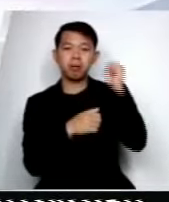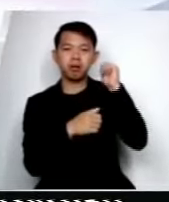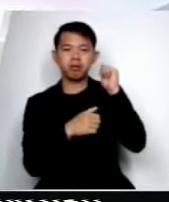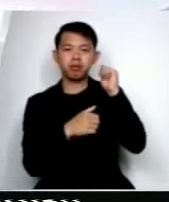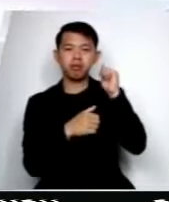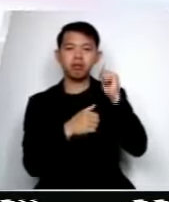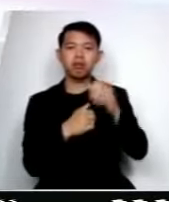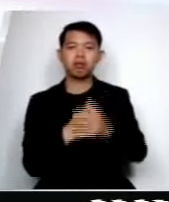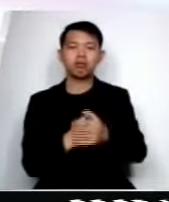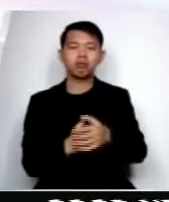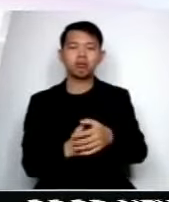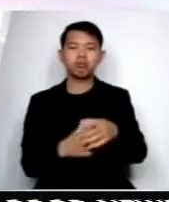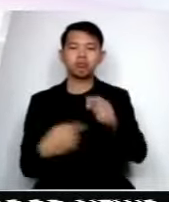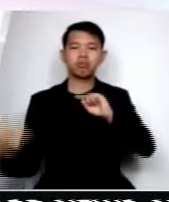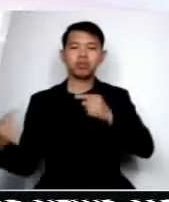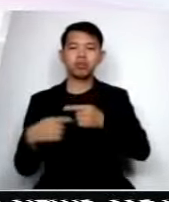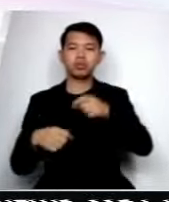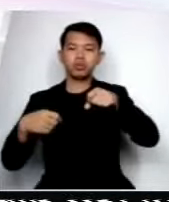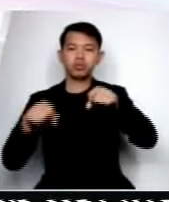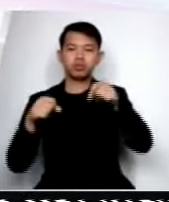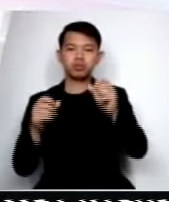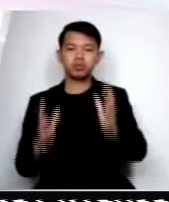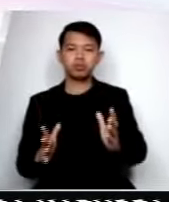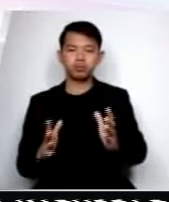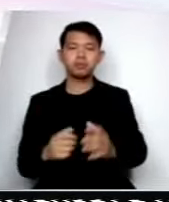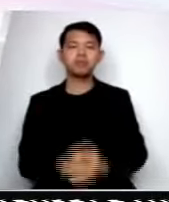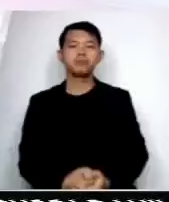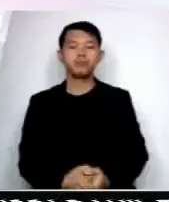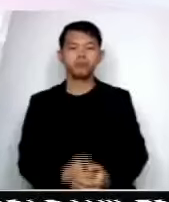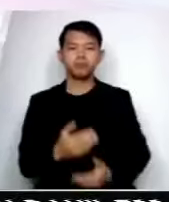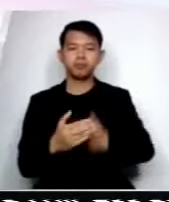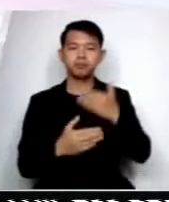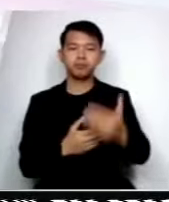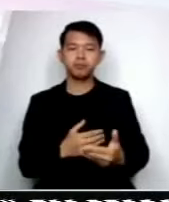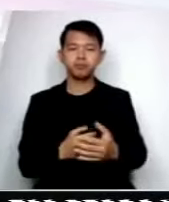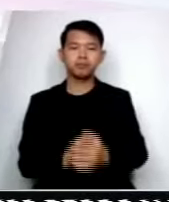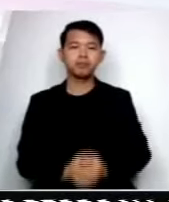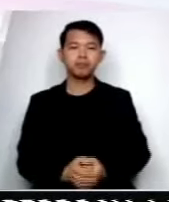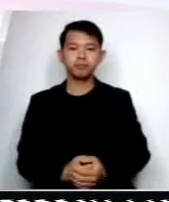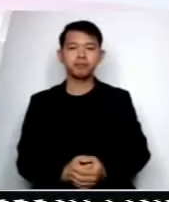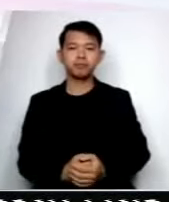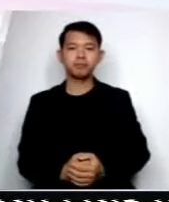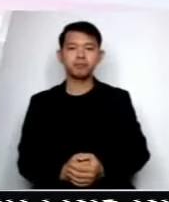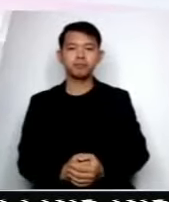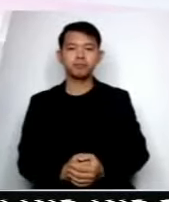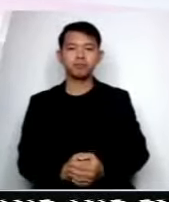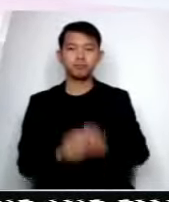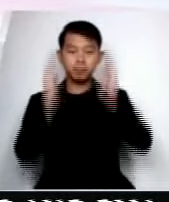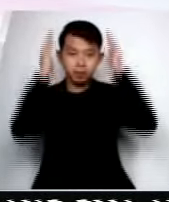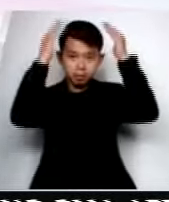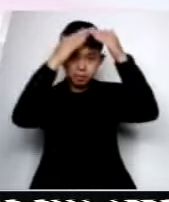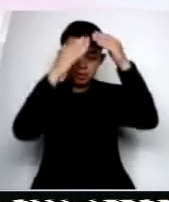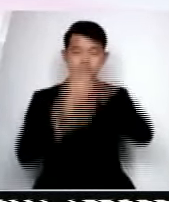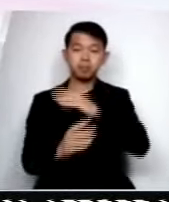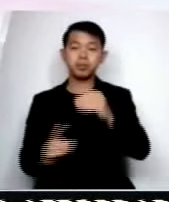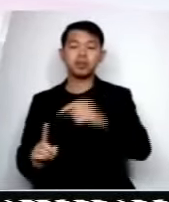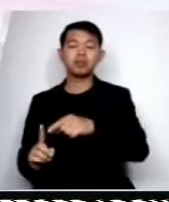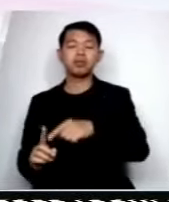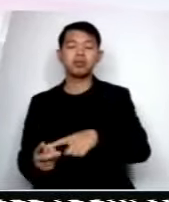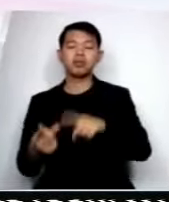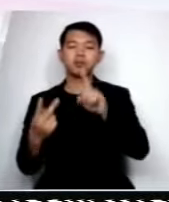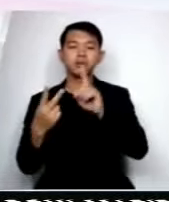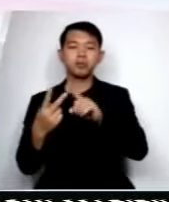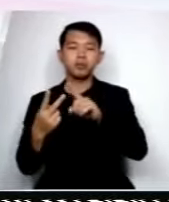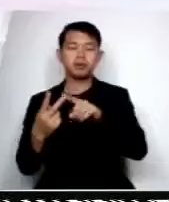Nagkatensyon sa loob ng isang parokya sa Tondo, Maynila. Ang mga sangkot, isang obispo at isang pari na nagkapisikalan